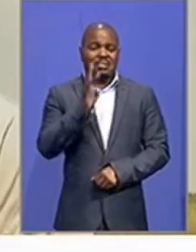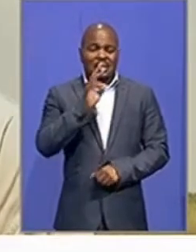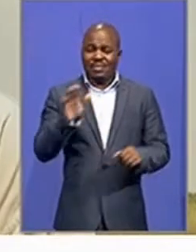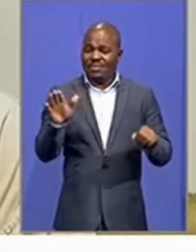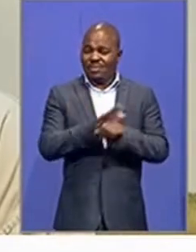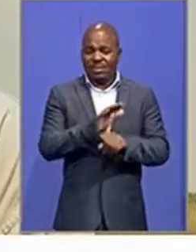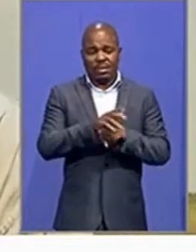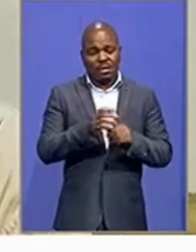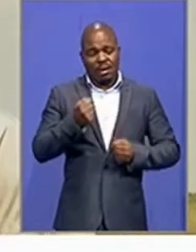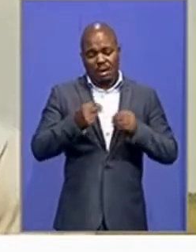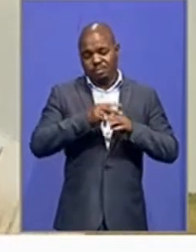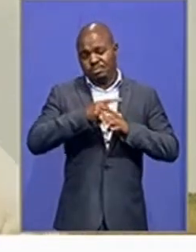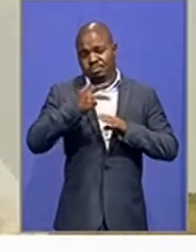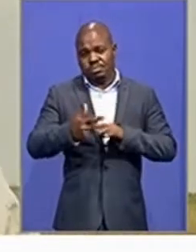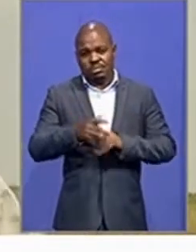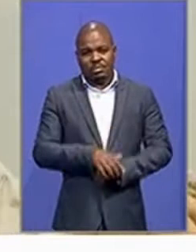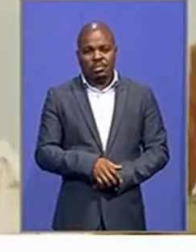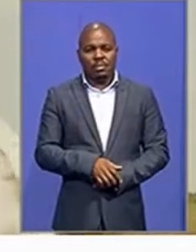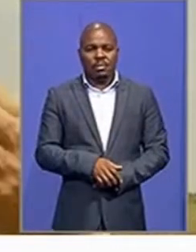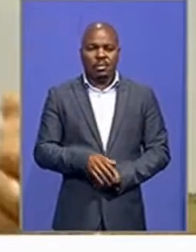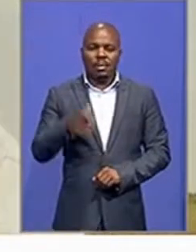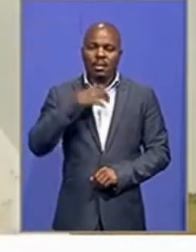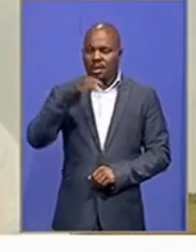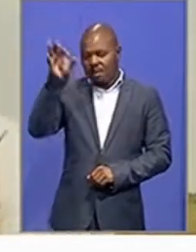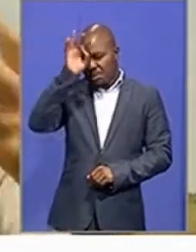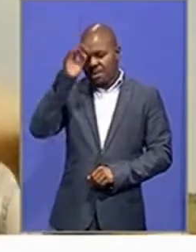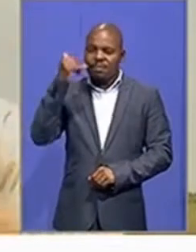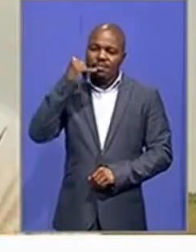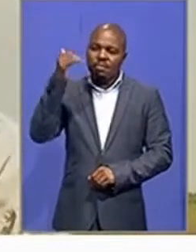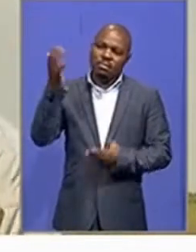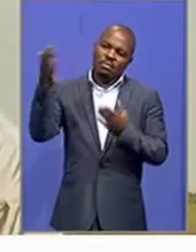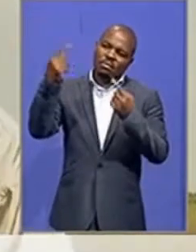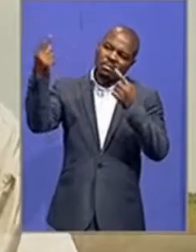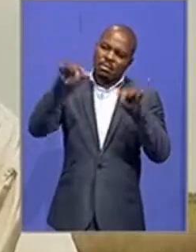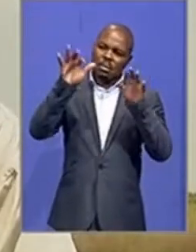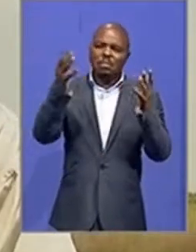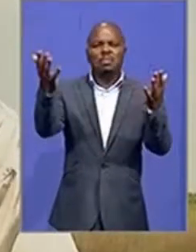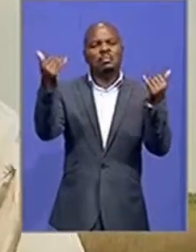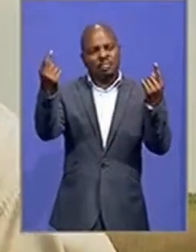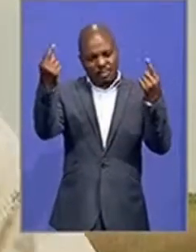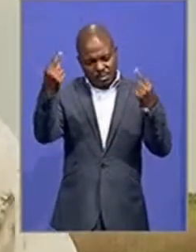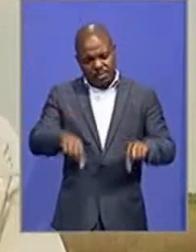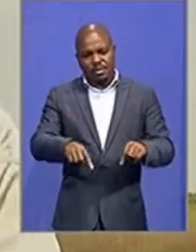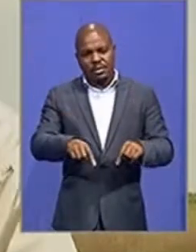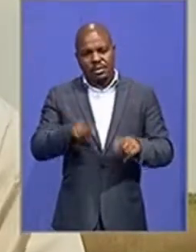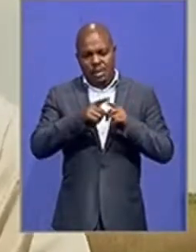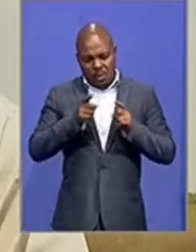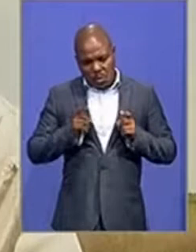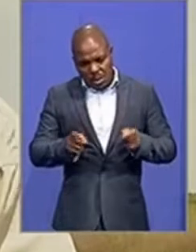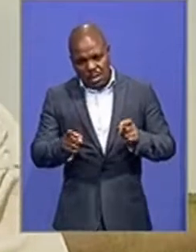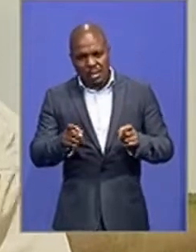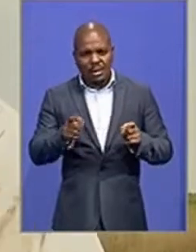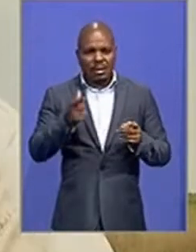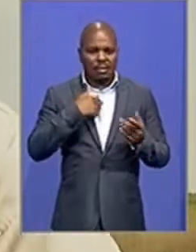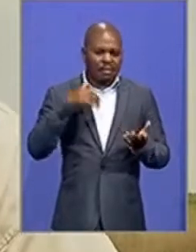ko re labitsa ka mapolisa le motho kaofela ba dula haufinyana ho rona ene ka pelenyana ba fitile